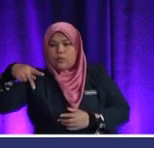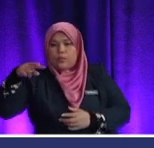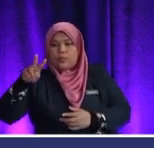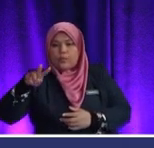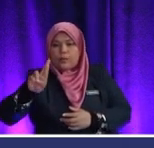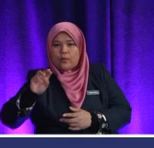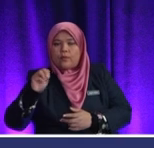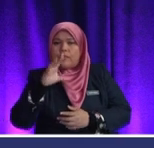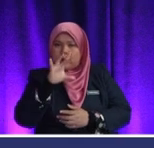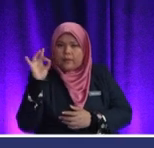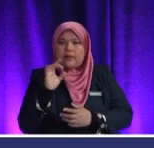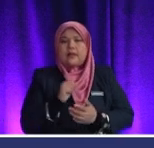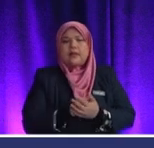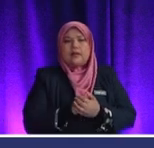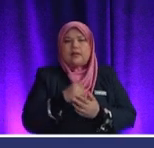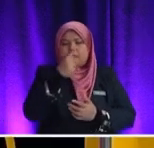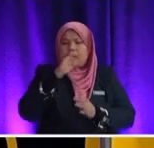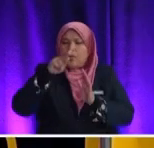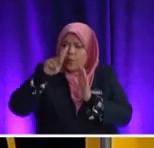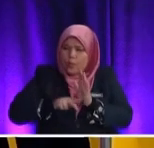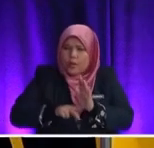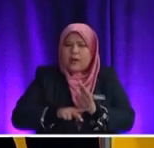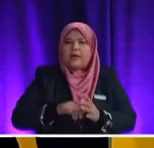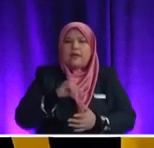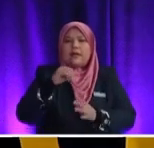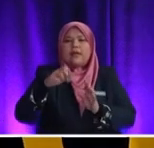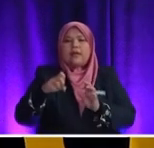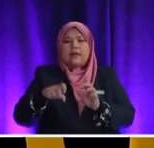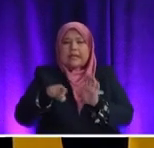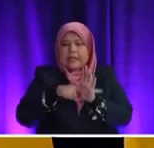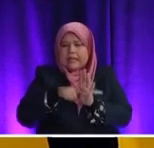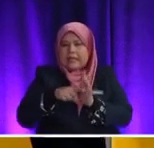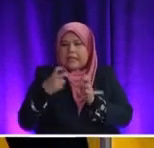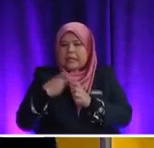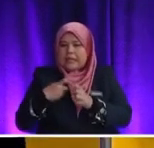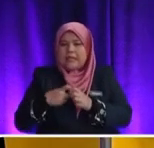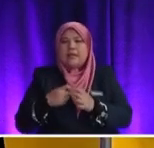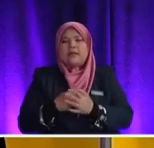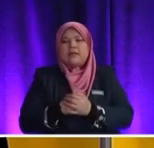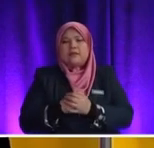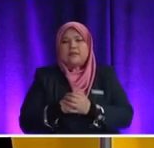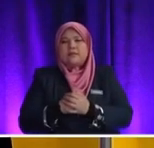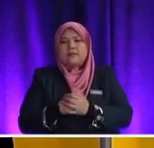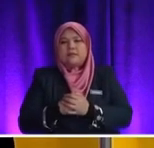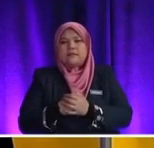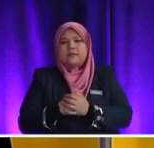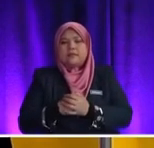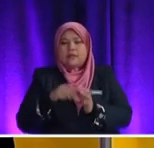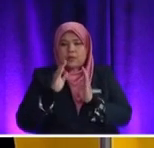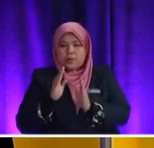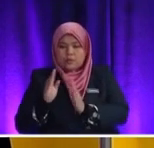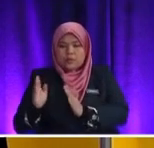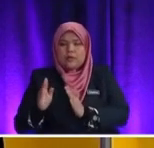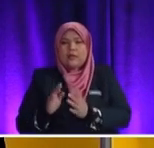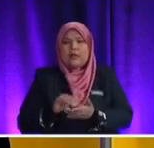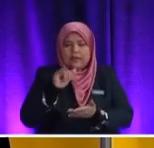adalah kurang elektropositif berbanding a dozen disebabkan oleh kedudukannya Bagaimana susunannya